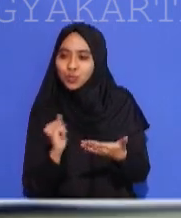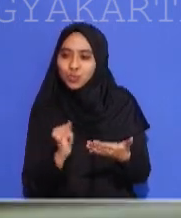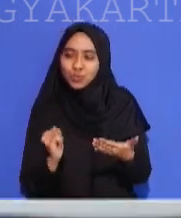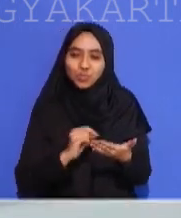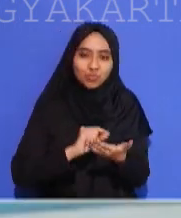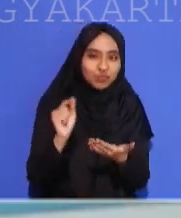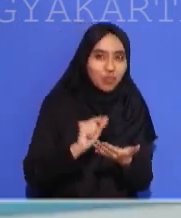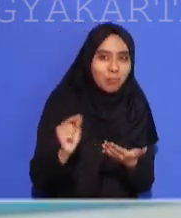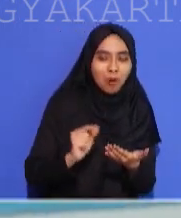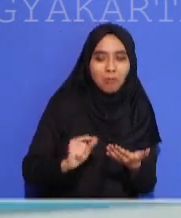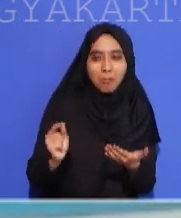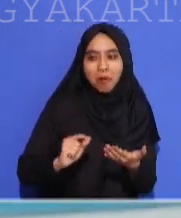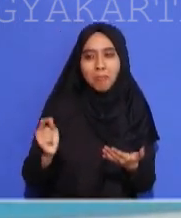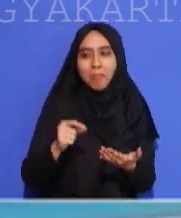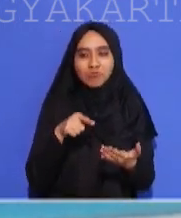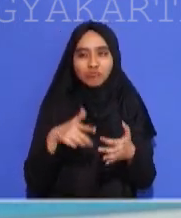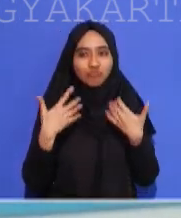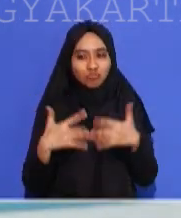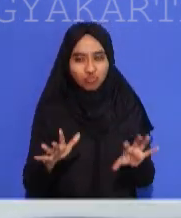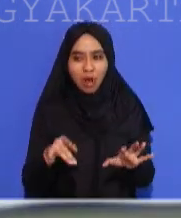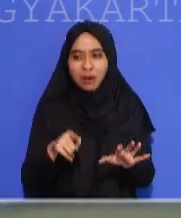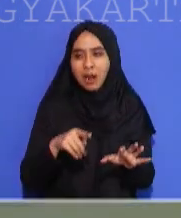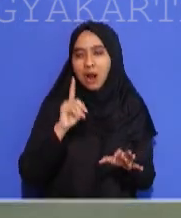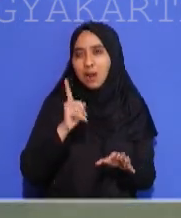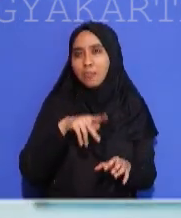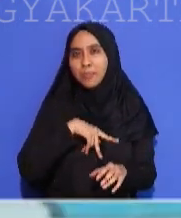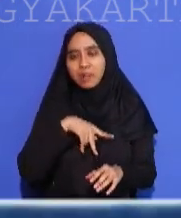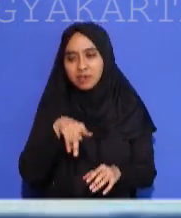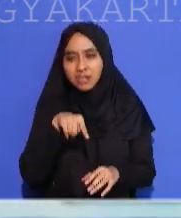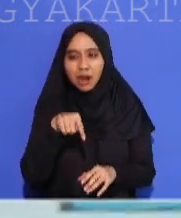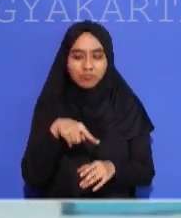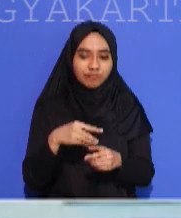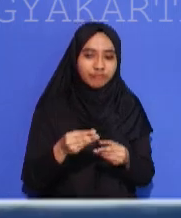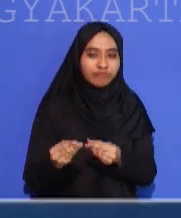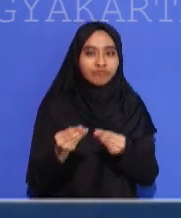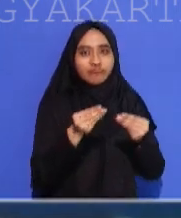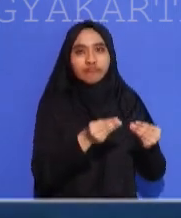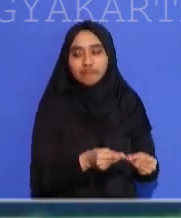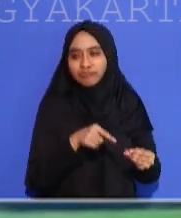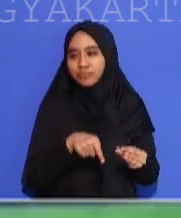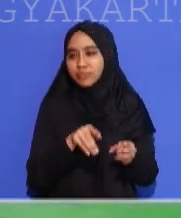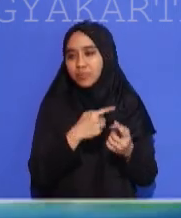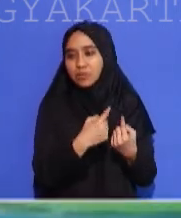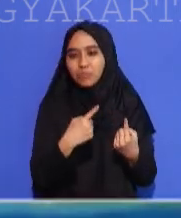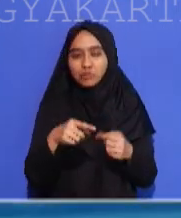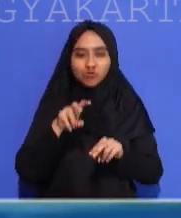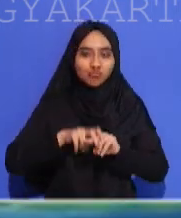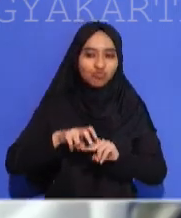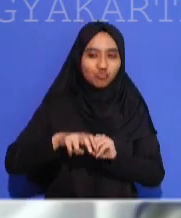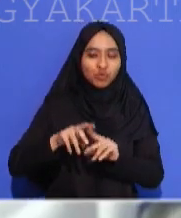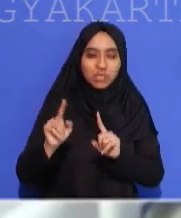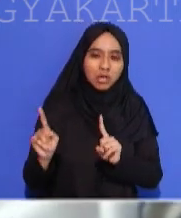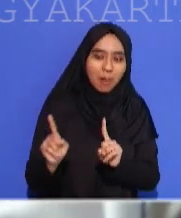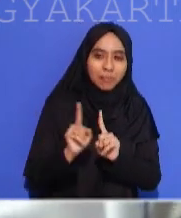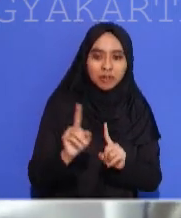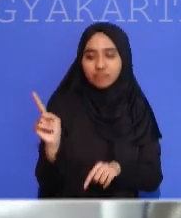gambar yang ditentukan dan sudah disediakan oleh penyelenggara masing-masing Setiap anak harus duduk sendiri tanpa didampingi orang tua